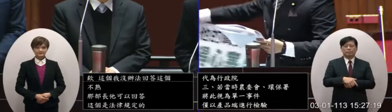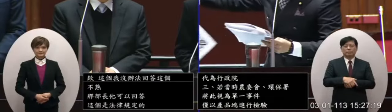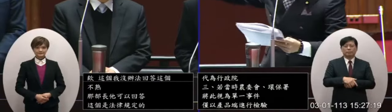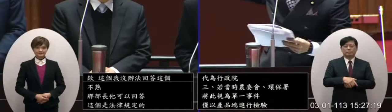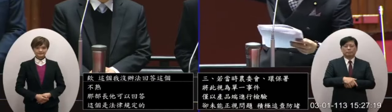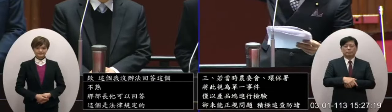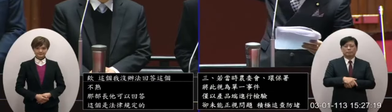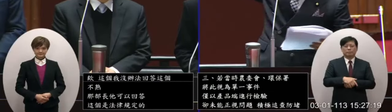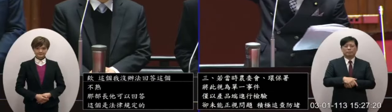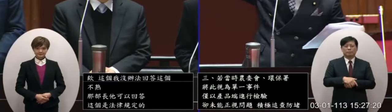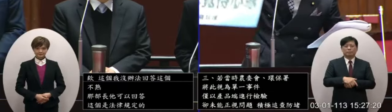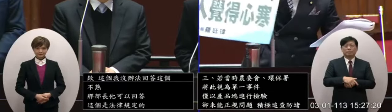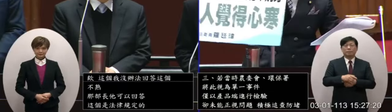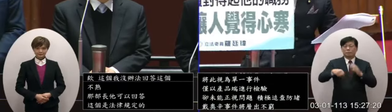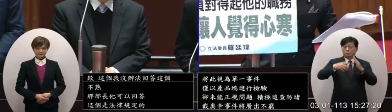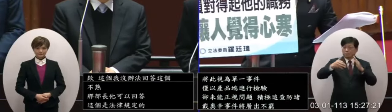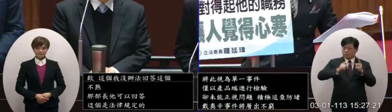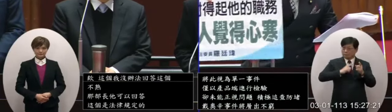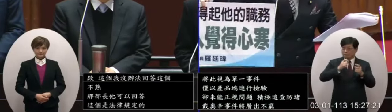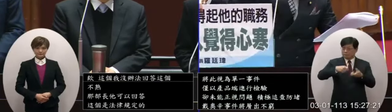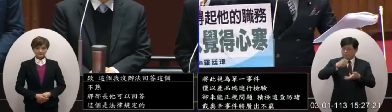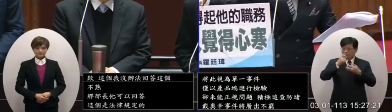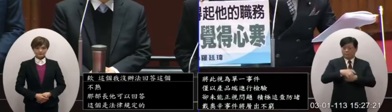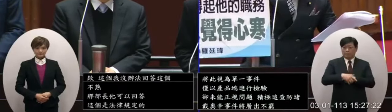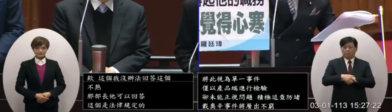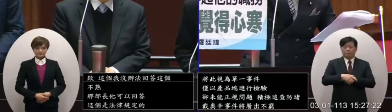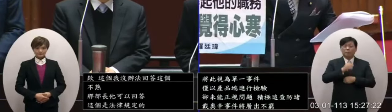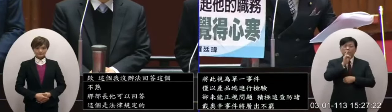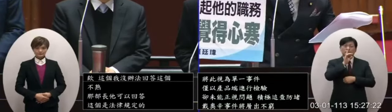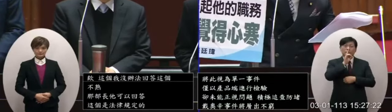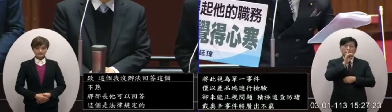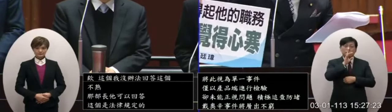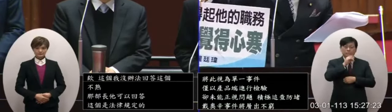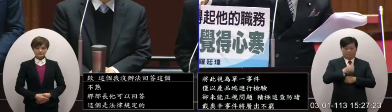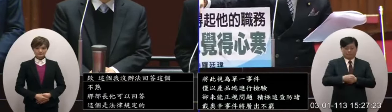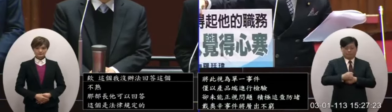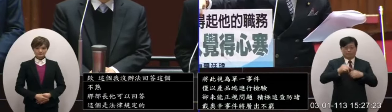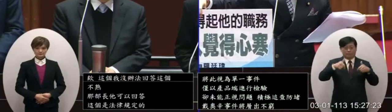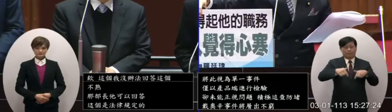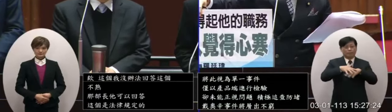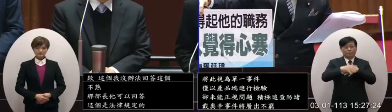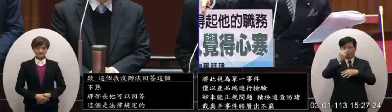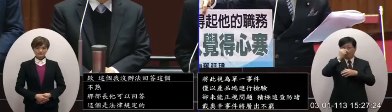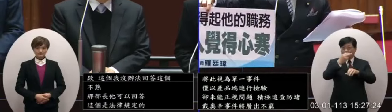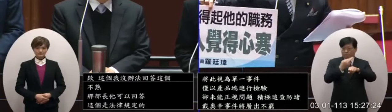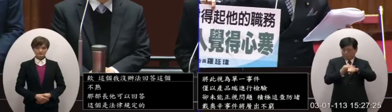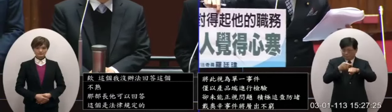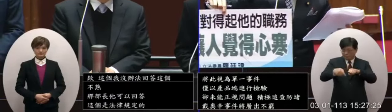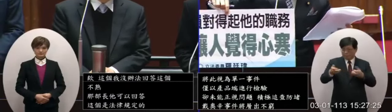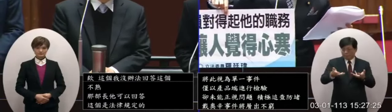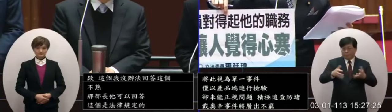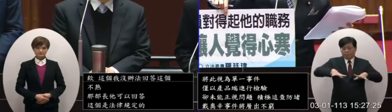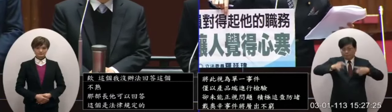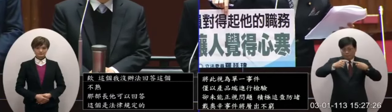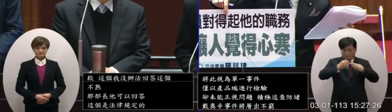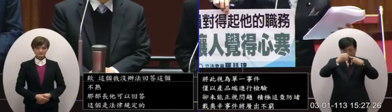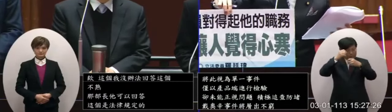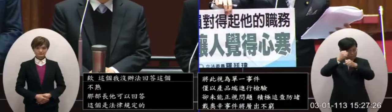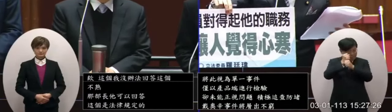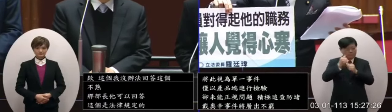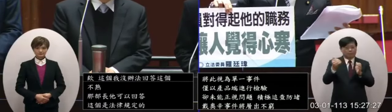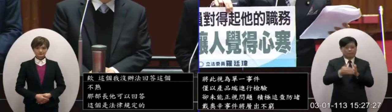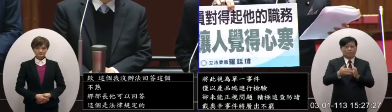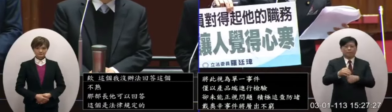院长您讲台中西部特罗案首次的检验验出